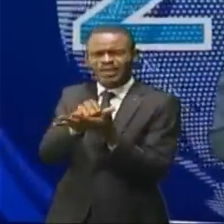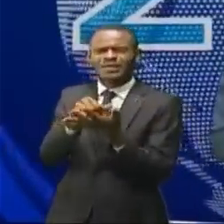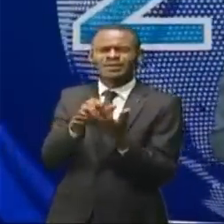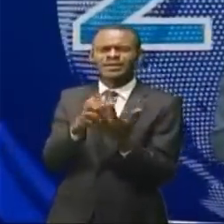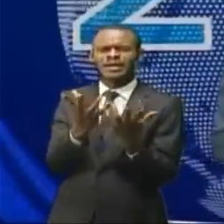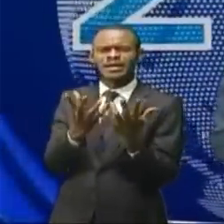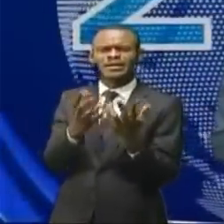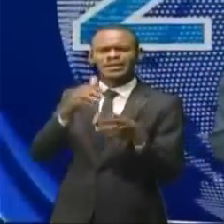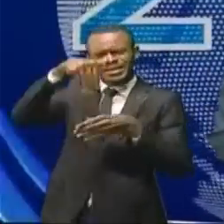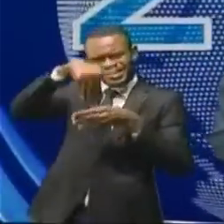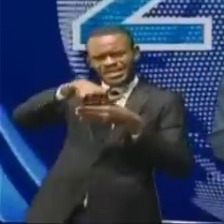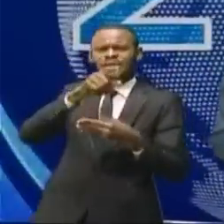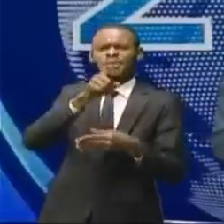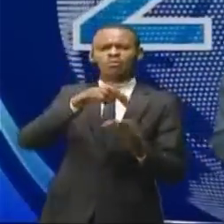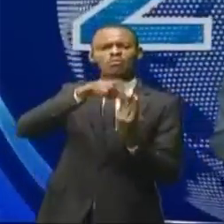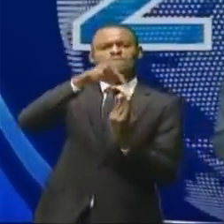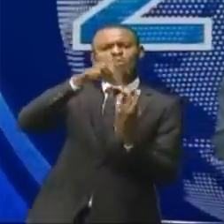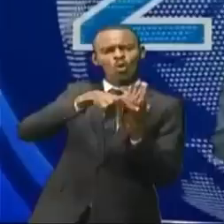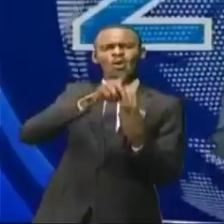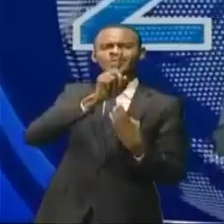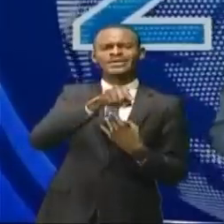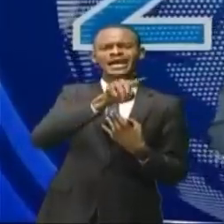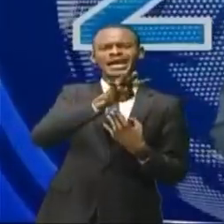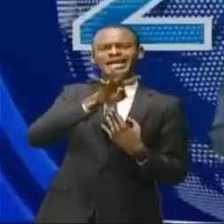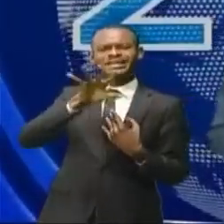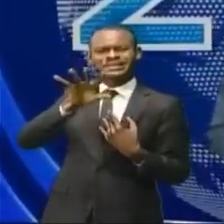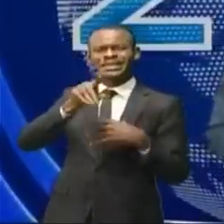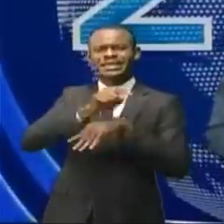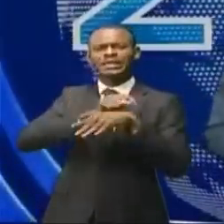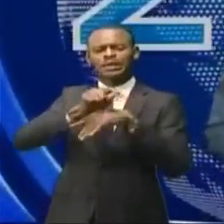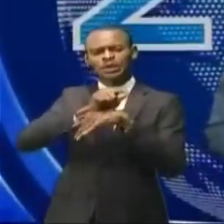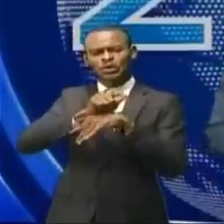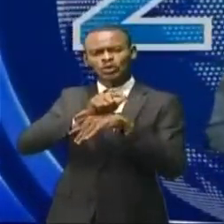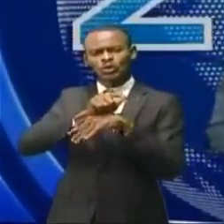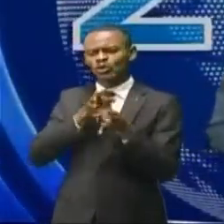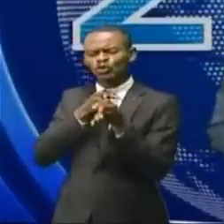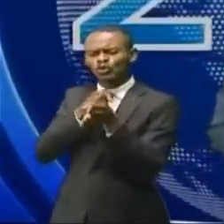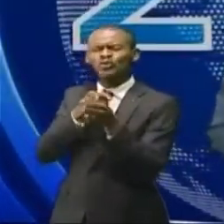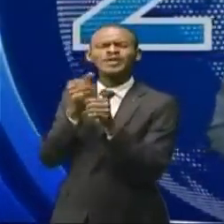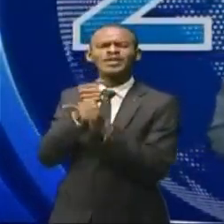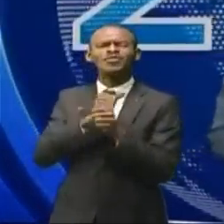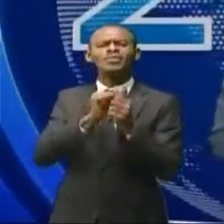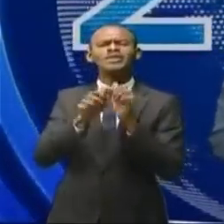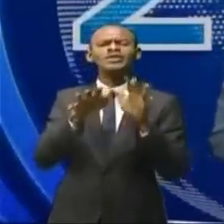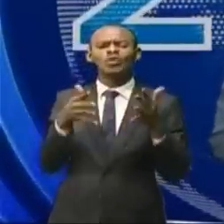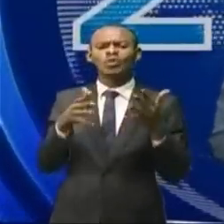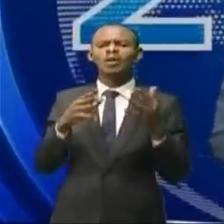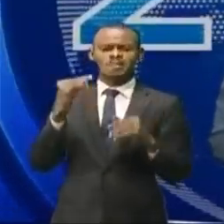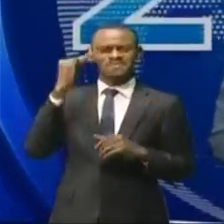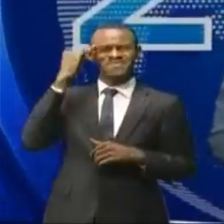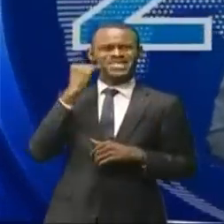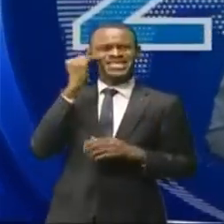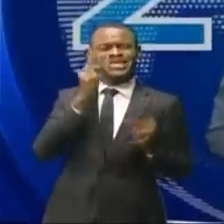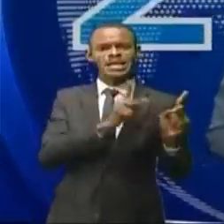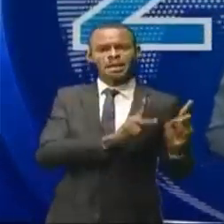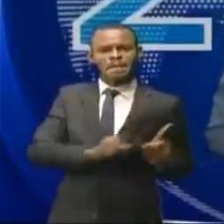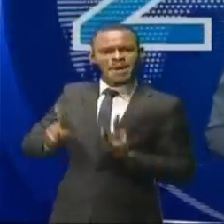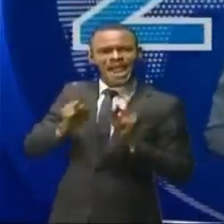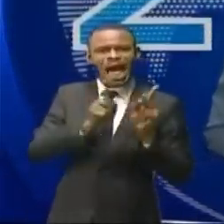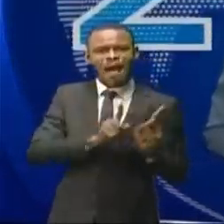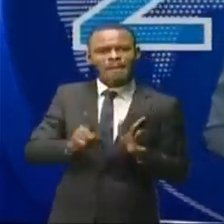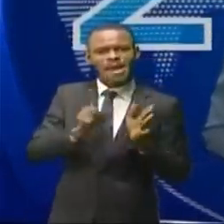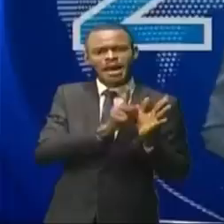la ministre d'État du plan a inspecté quelques travaux dans la cité côtière en Françoise pompomba